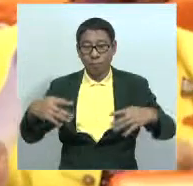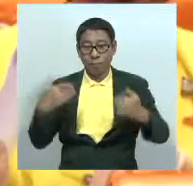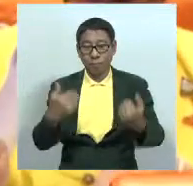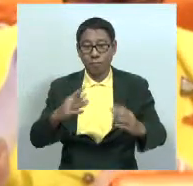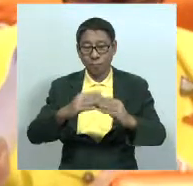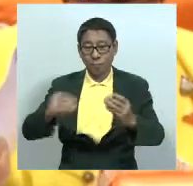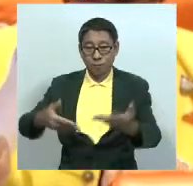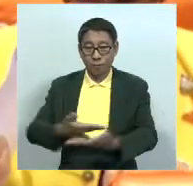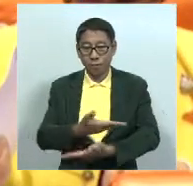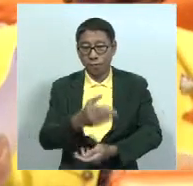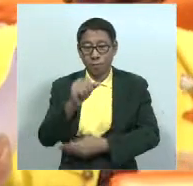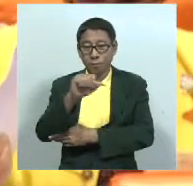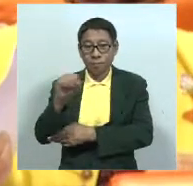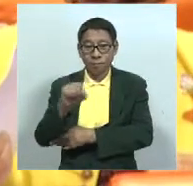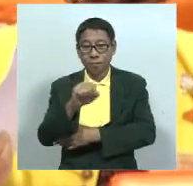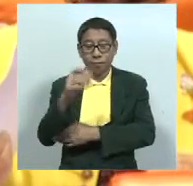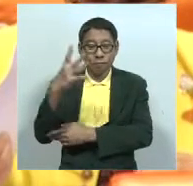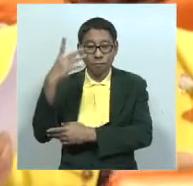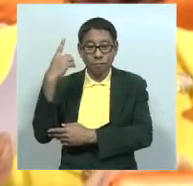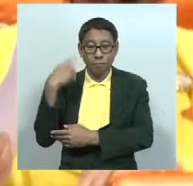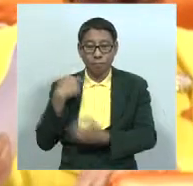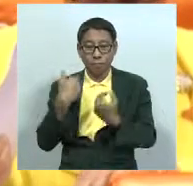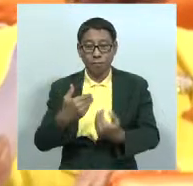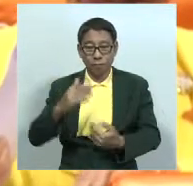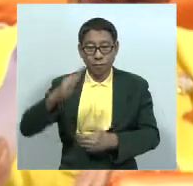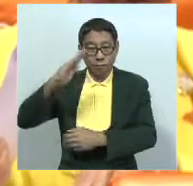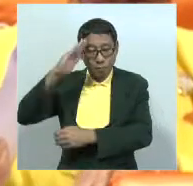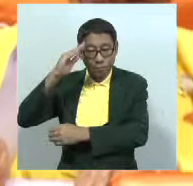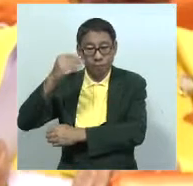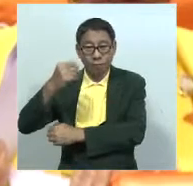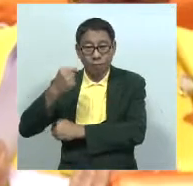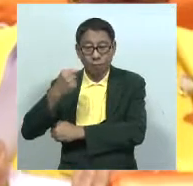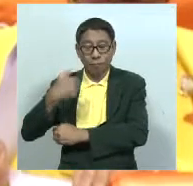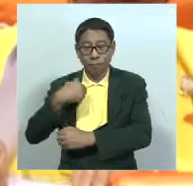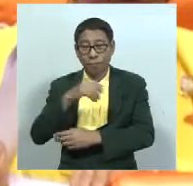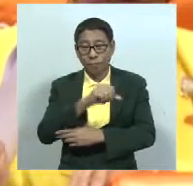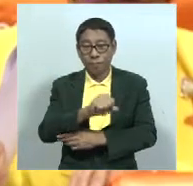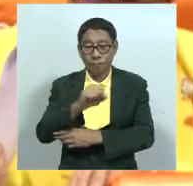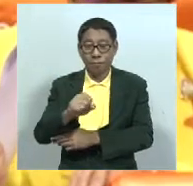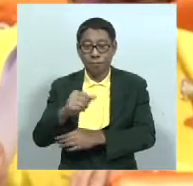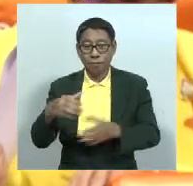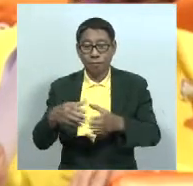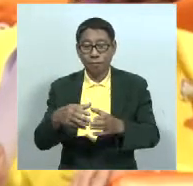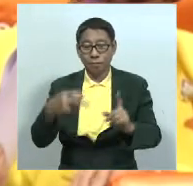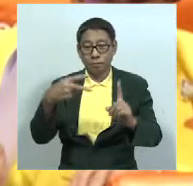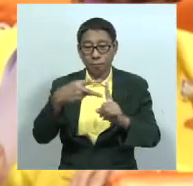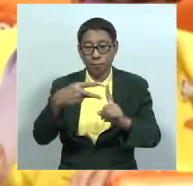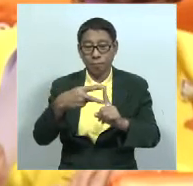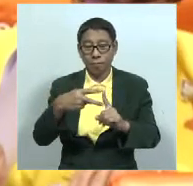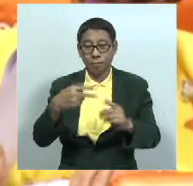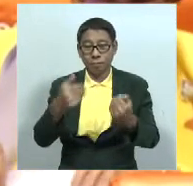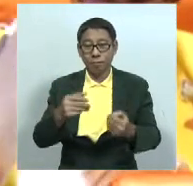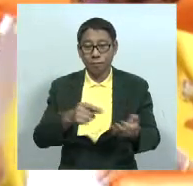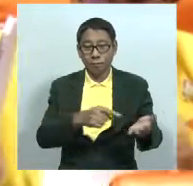ในการประชุมสภาผู้แทนราษฎรเมื่อวานนี้นะคะพลโทพงศกรร่อชมพูส.ส.บัญชีรายชื่อพรรคอนาคตใหม่